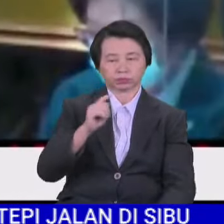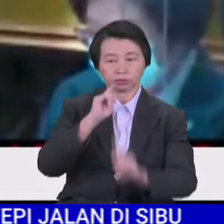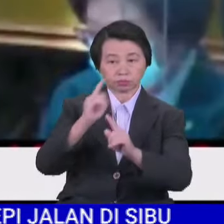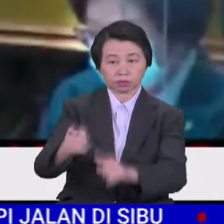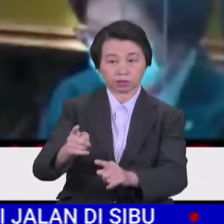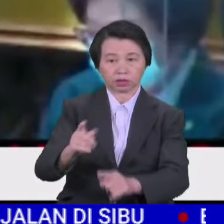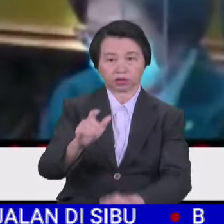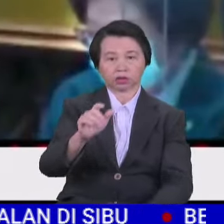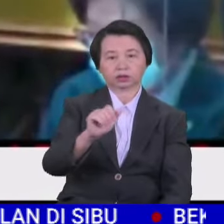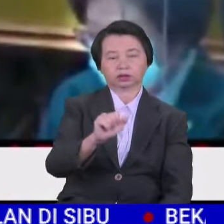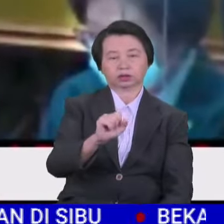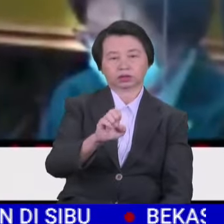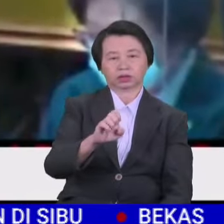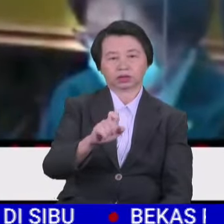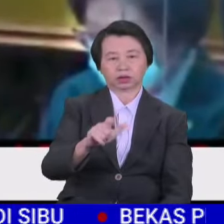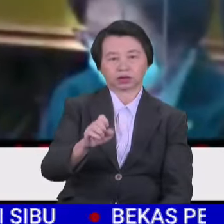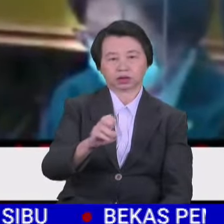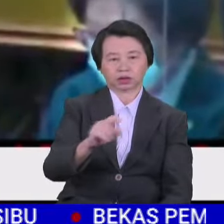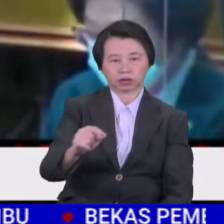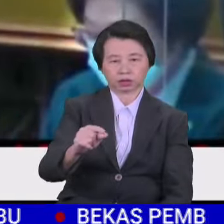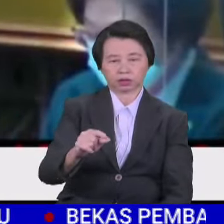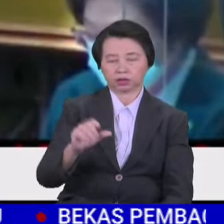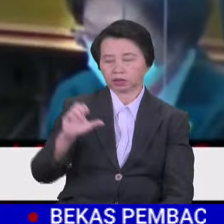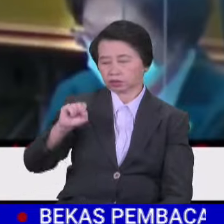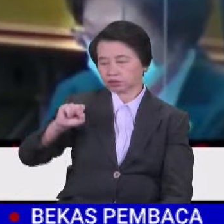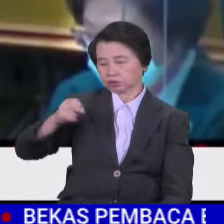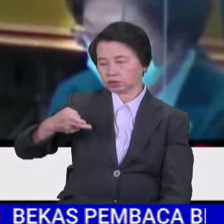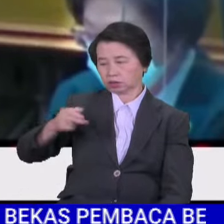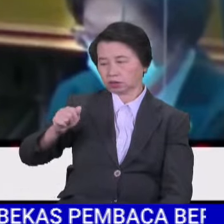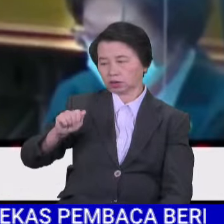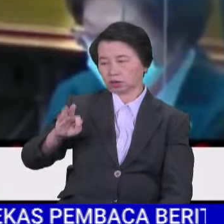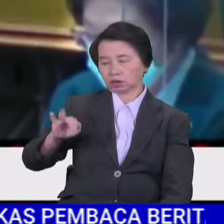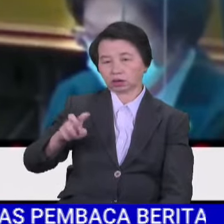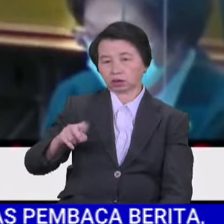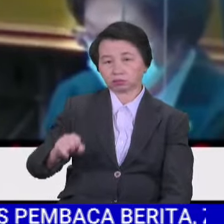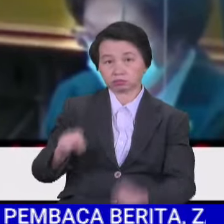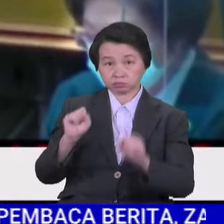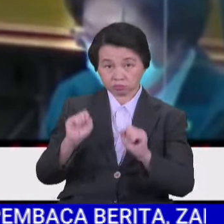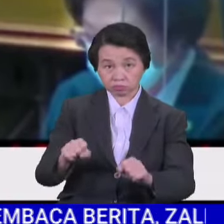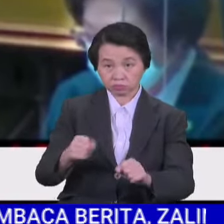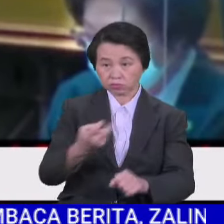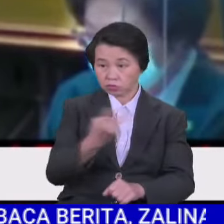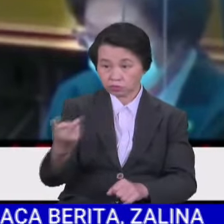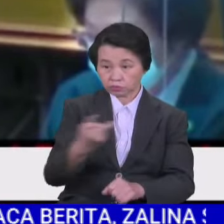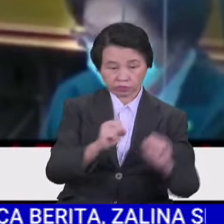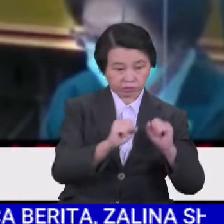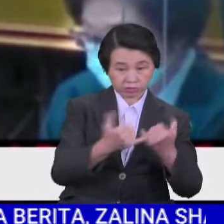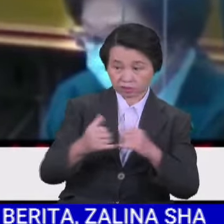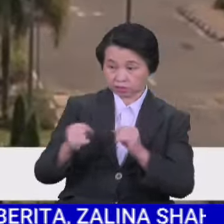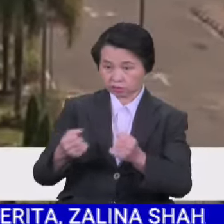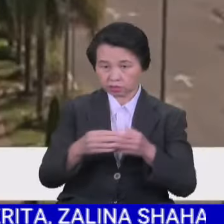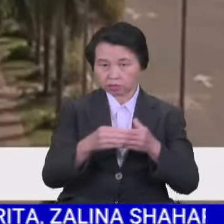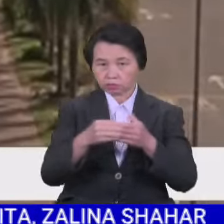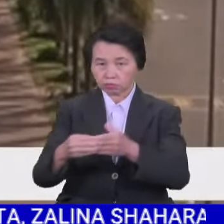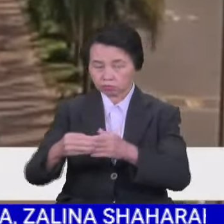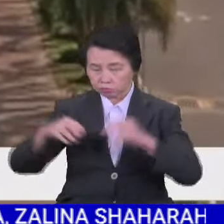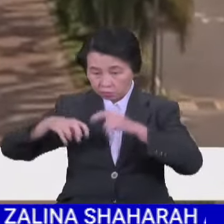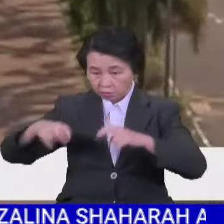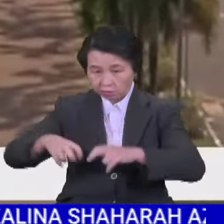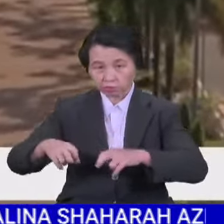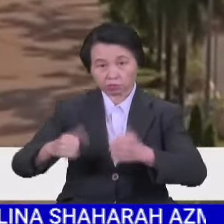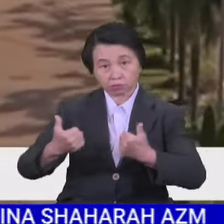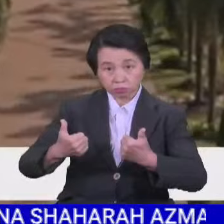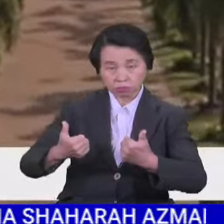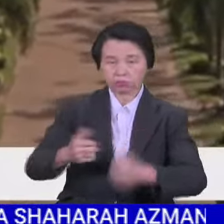menjawab soalan Ajun senalang Datuk Sri Panglima wasafi abdal nilai kekayaan ke-22 syari'at berkenaan merajuk ih kajian